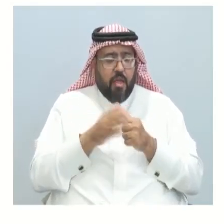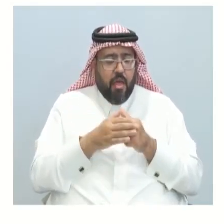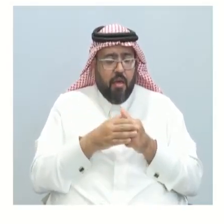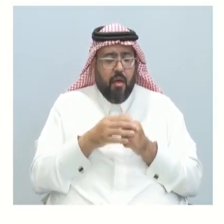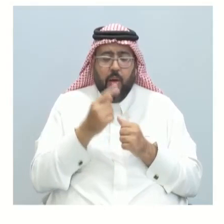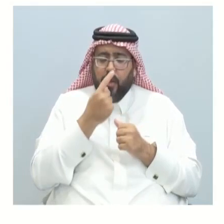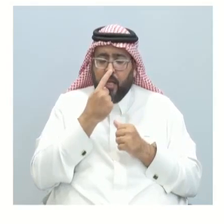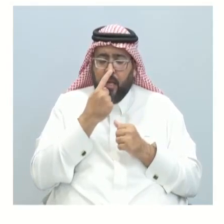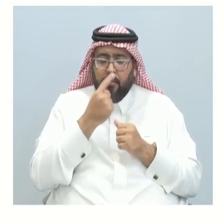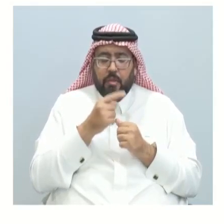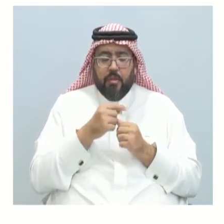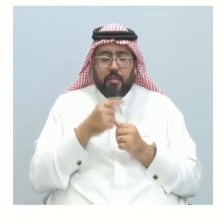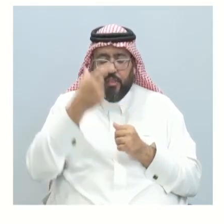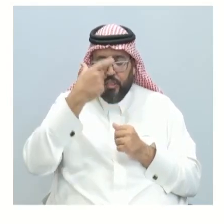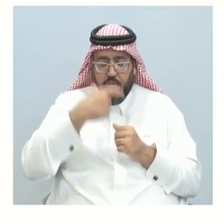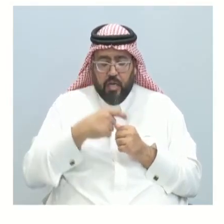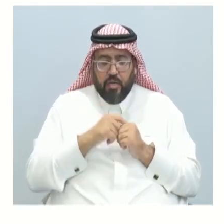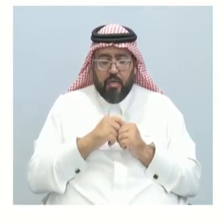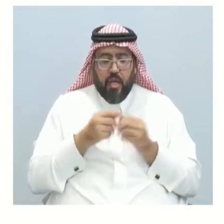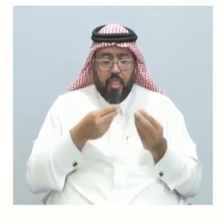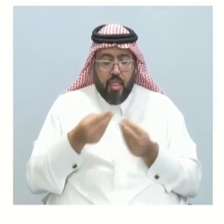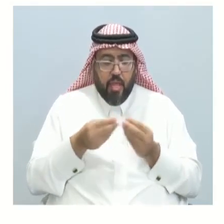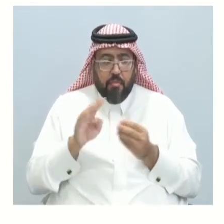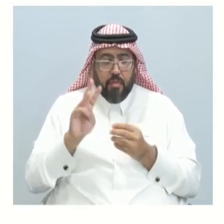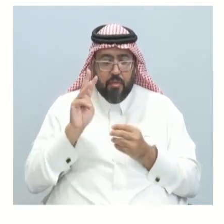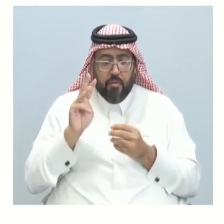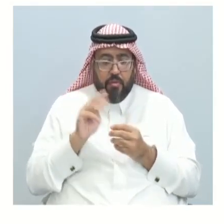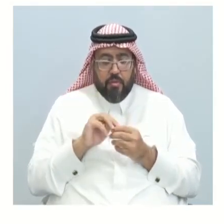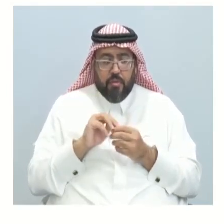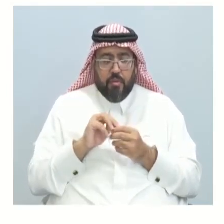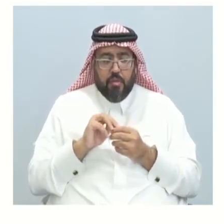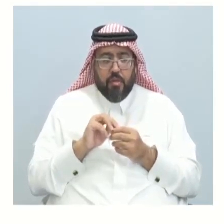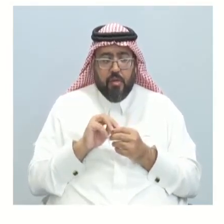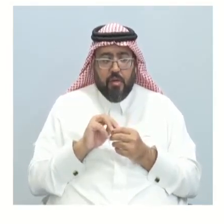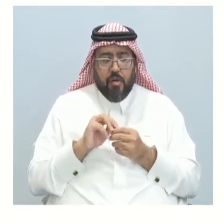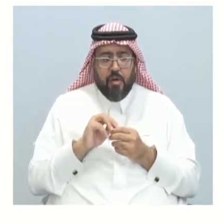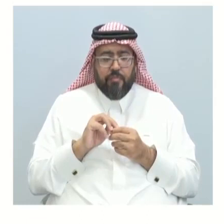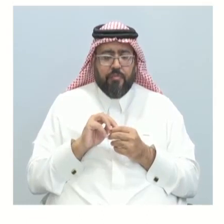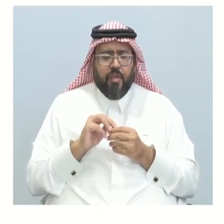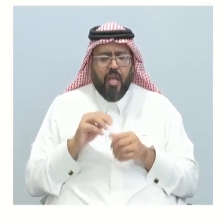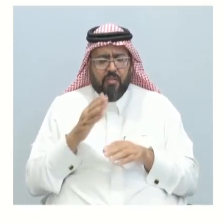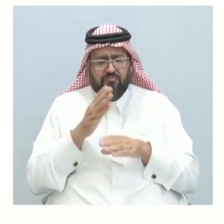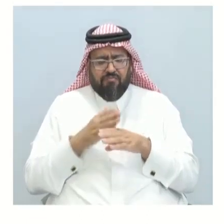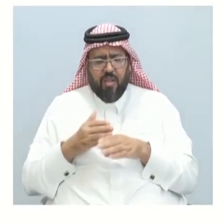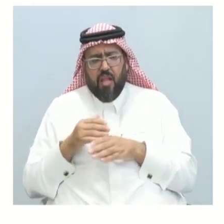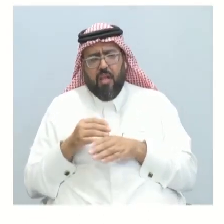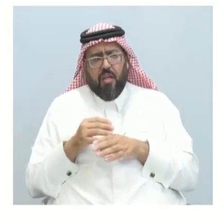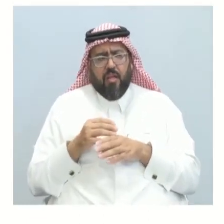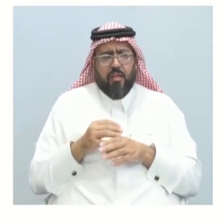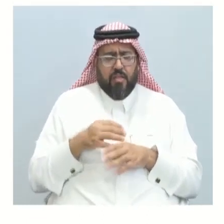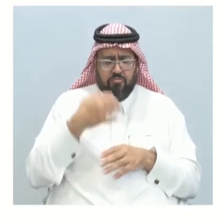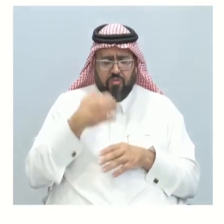واحترام لمشاعرها التعامل مع الزوجه بالجفاء والغلظه يجرح مشاعرها ويؤثر في